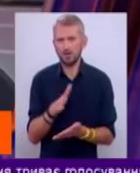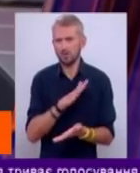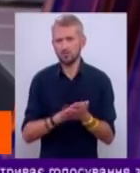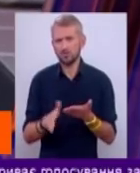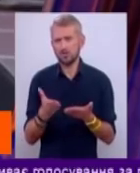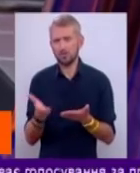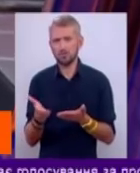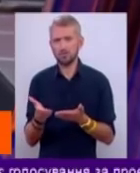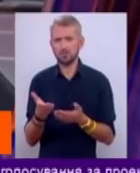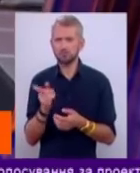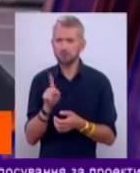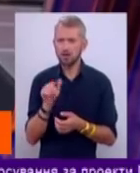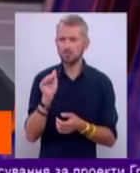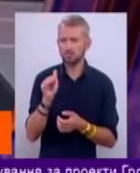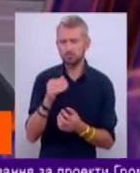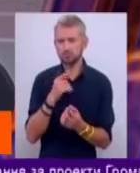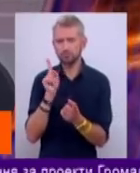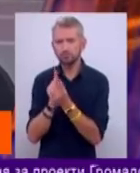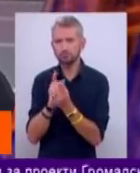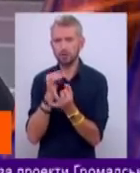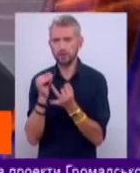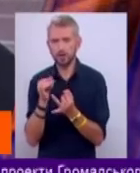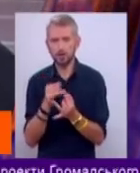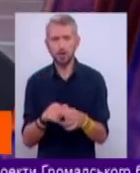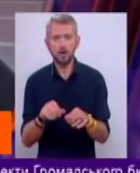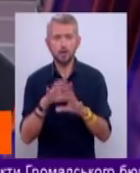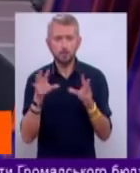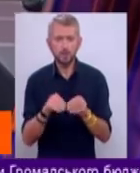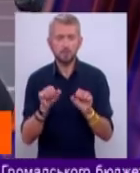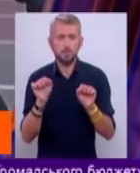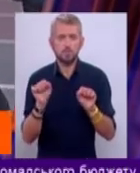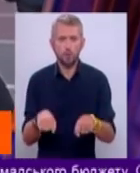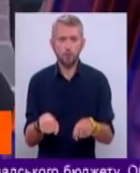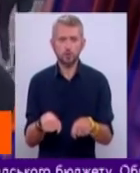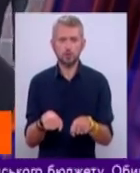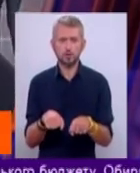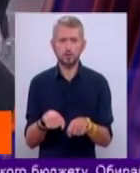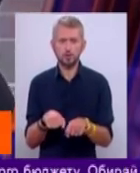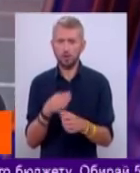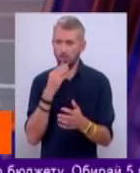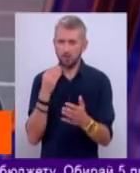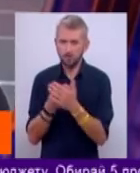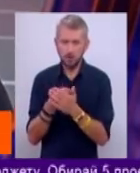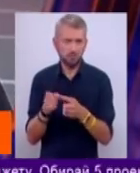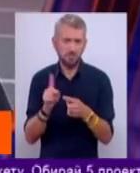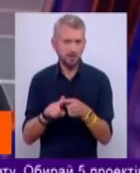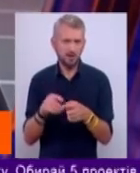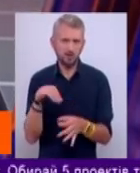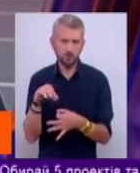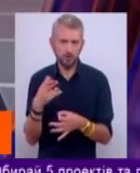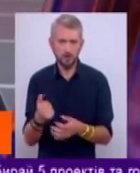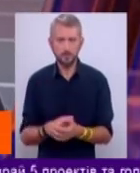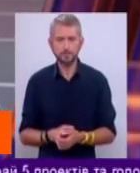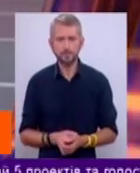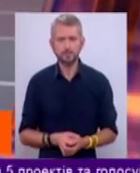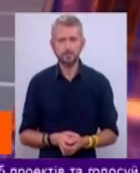вот подошел, поговорил один на один. В принципе, можно, ну, там, тыкву, ну, это уже лишнее, да. Вот,